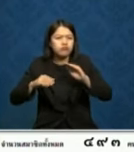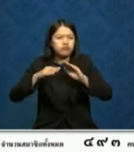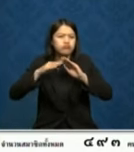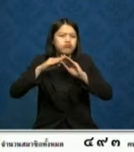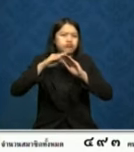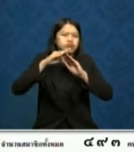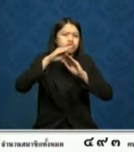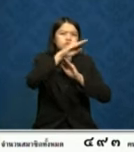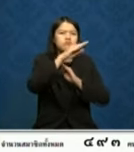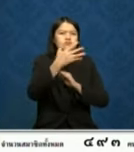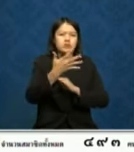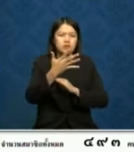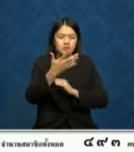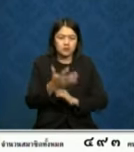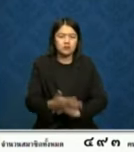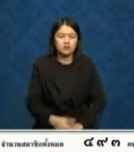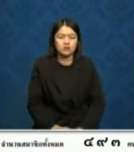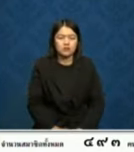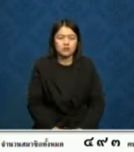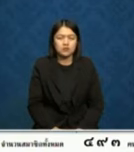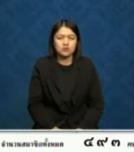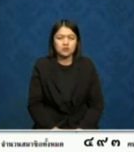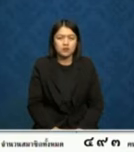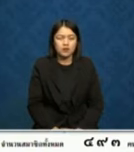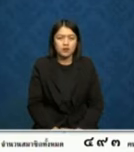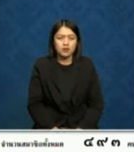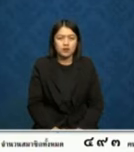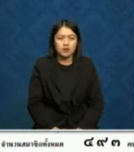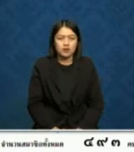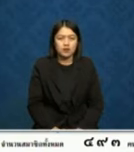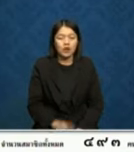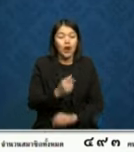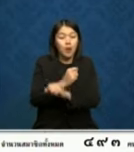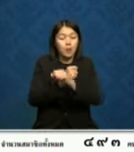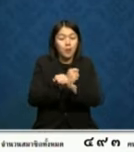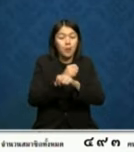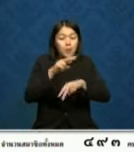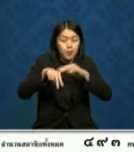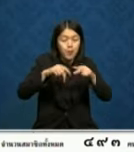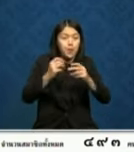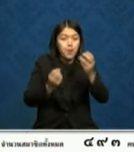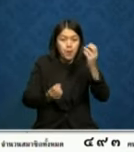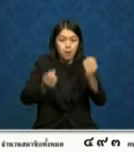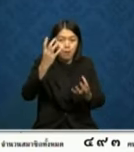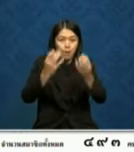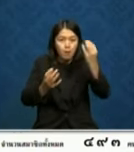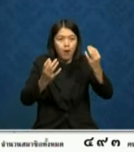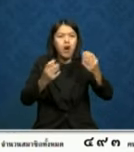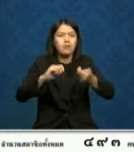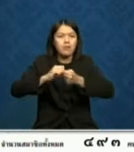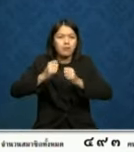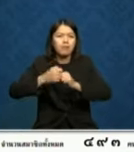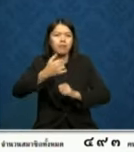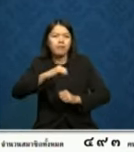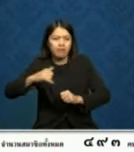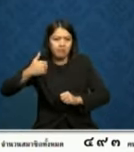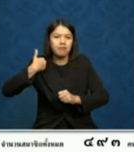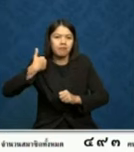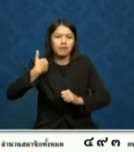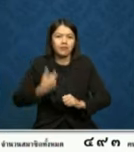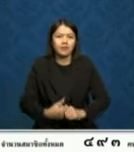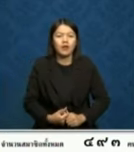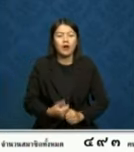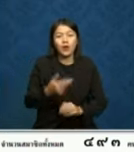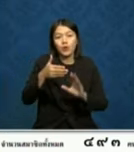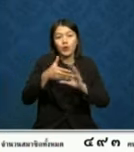นัยยะสำคัญนะครับนี่ก็แสดงว่าการป้องกันรักษาป่าเนี่ยมันต้องมีปัญหาอะไรสักอย่างเกิดขึ้นนะครับ